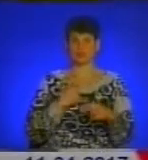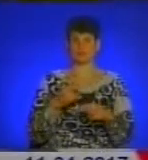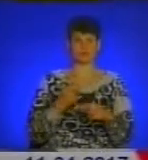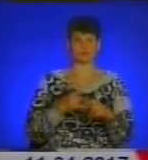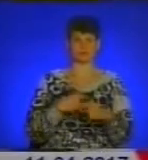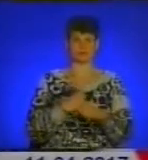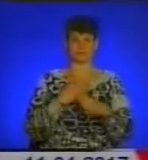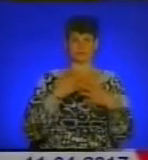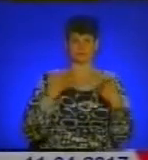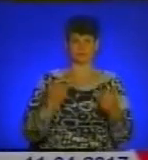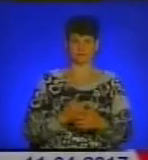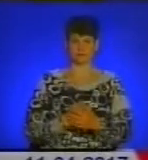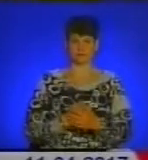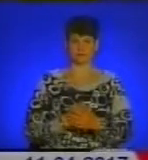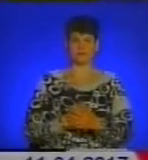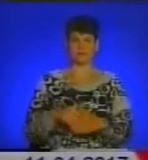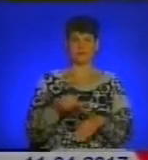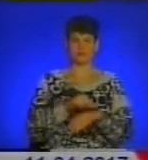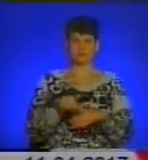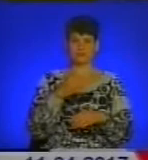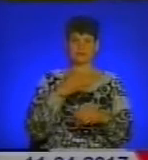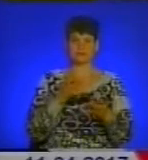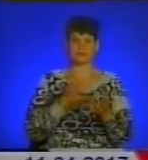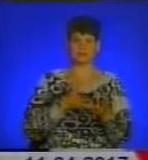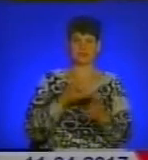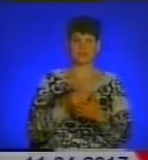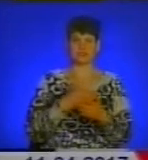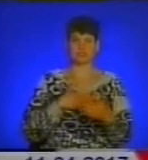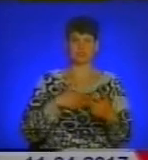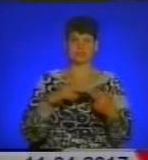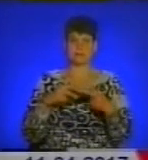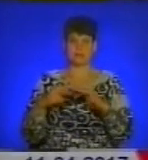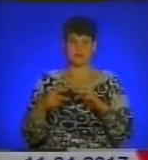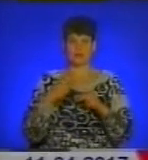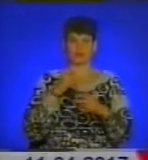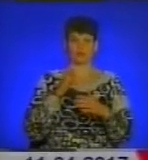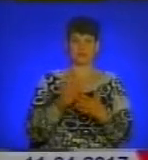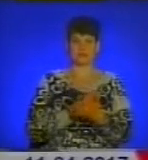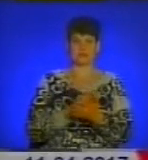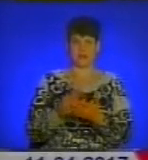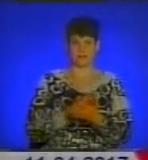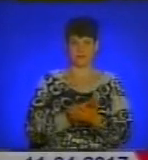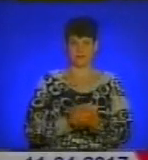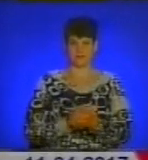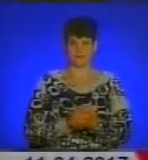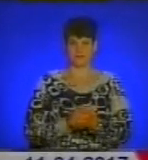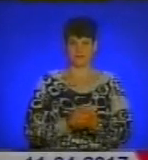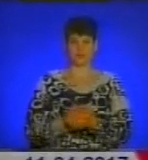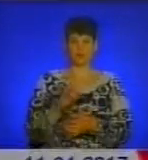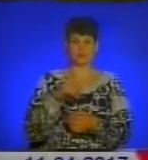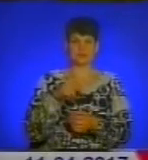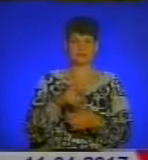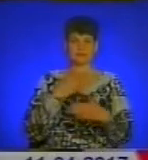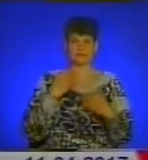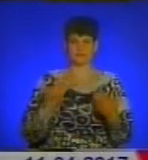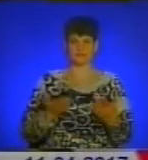За граничні ліки треба доплачувати. А наші замінники сказали, що буде безплатно. І де не підеш, нема ніде.